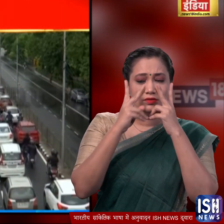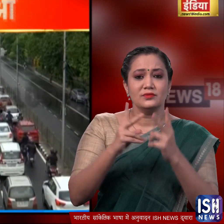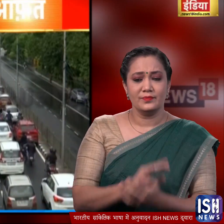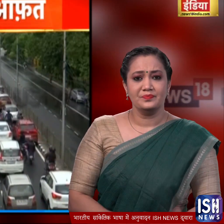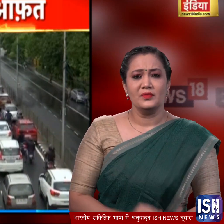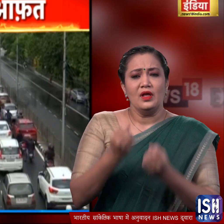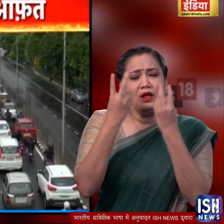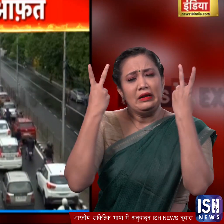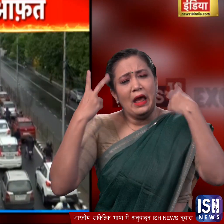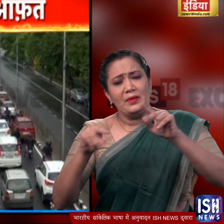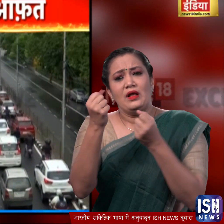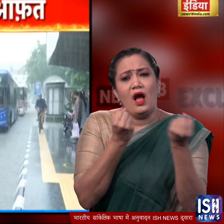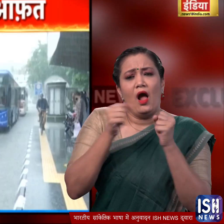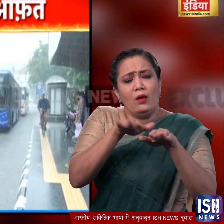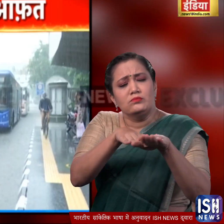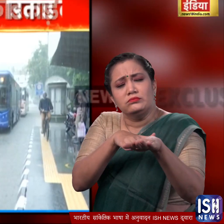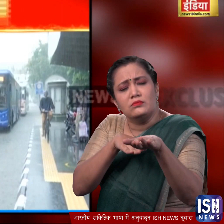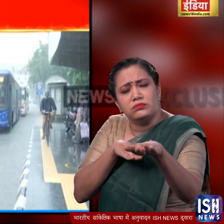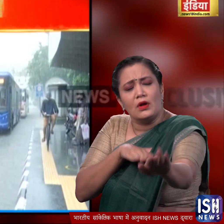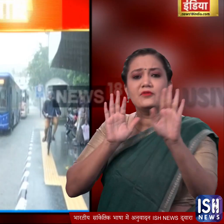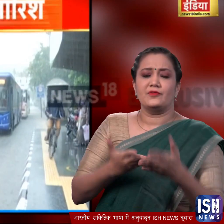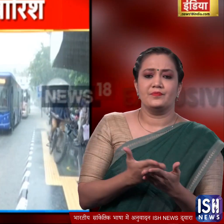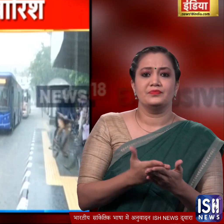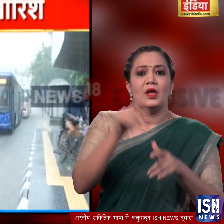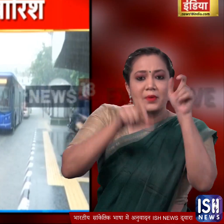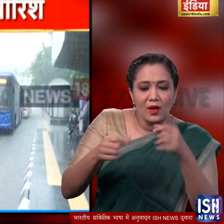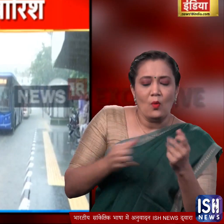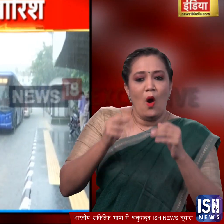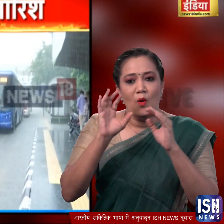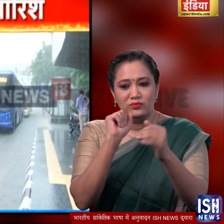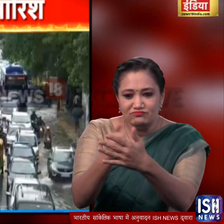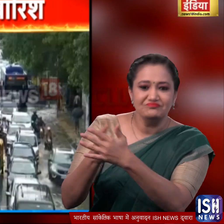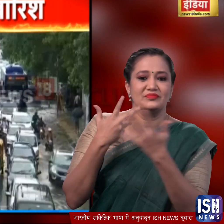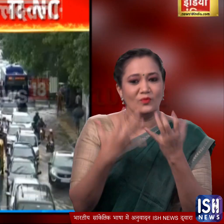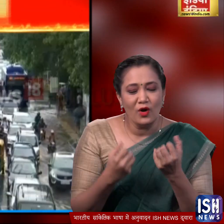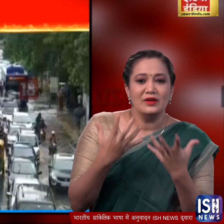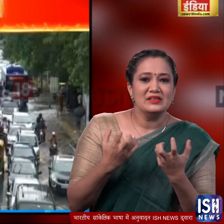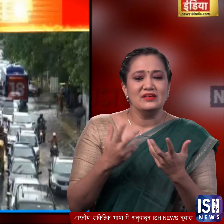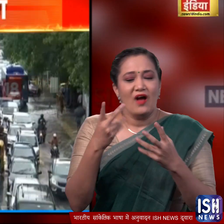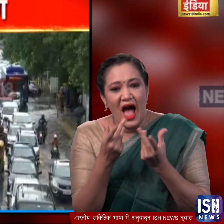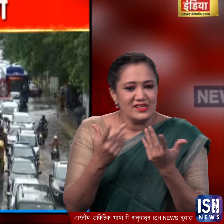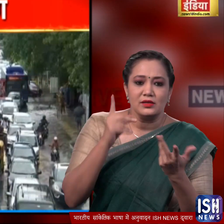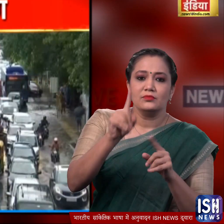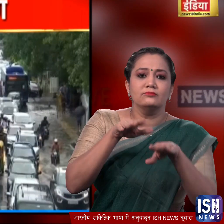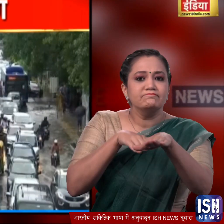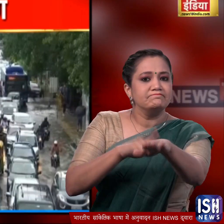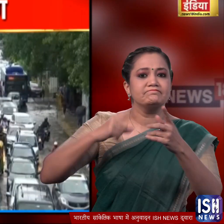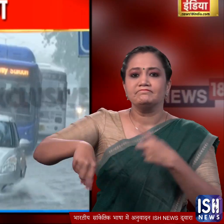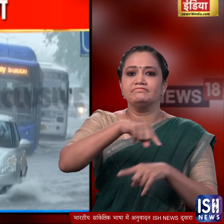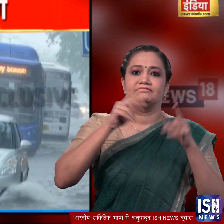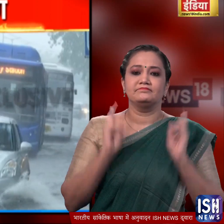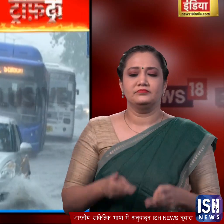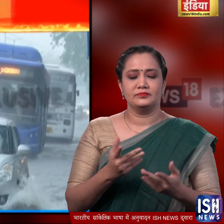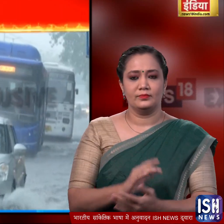उसमें सैकड़ों गाड़ियां जैम से जूझती दिखी। हर किसी को अपनी मंजिल पर पहुंचने की जल्दी थी, लेकिन इस जैम के आगे उनकी एक नहीं